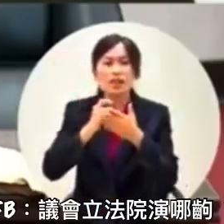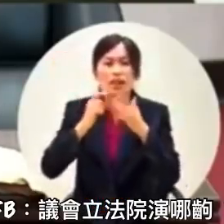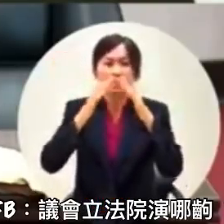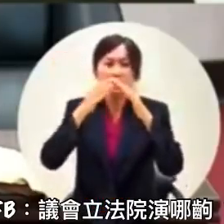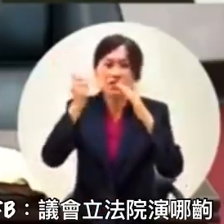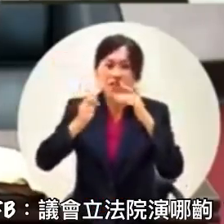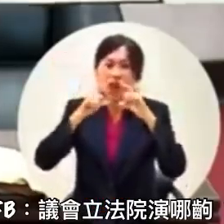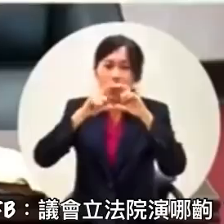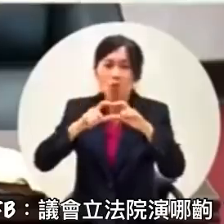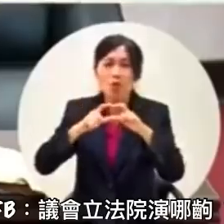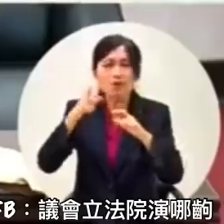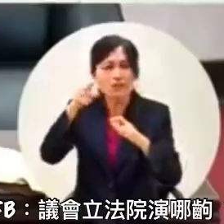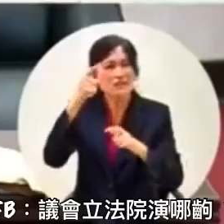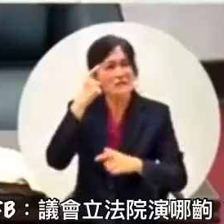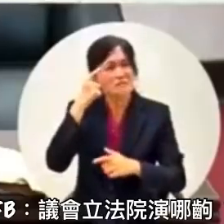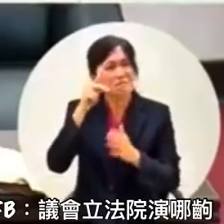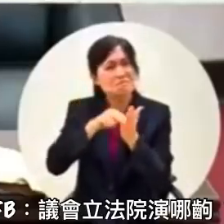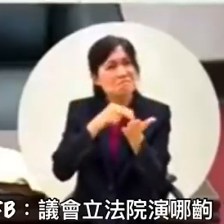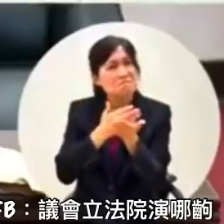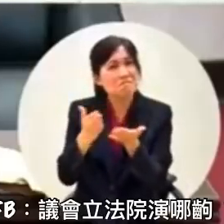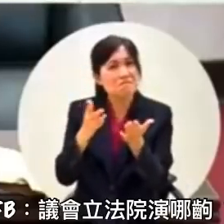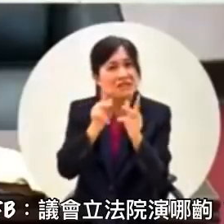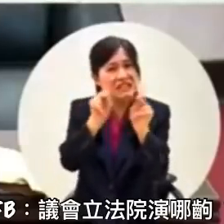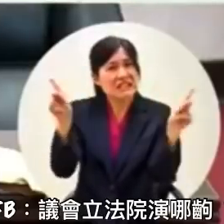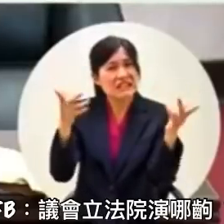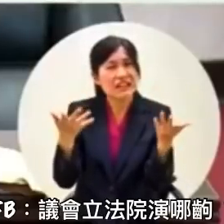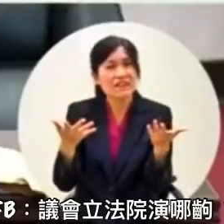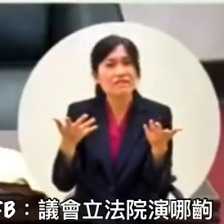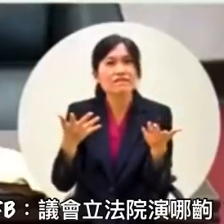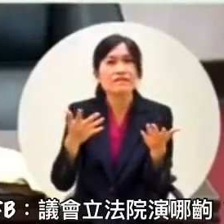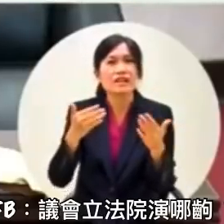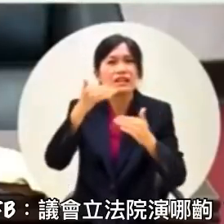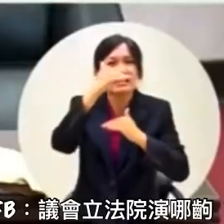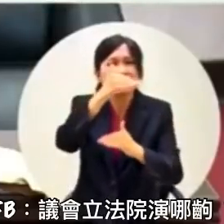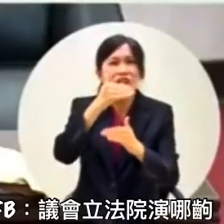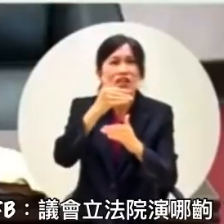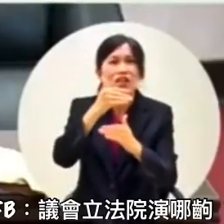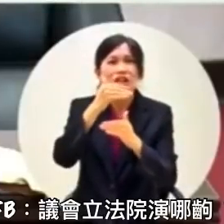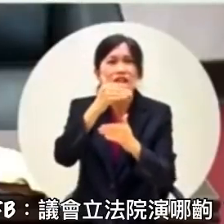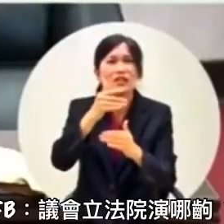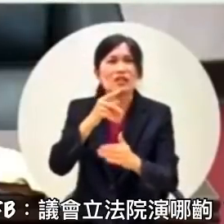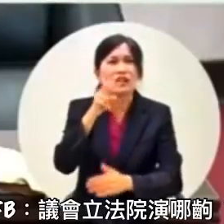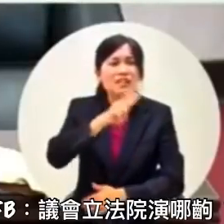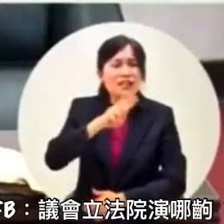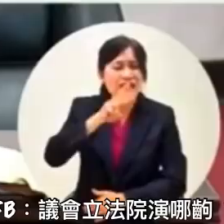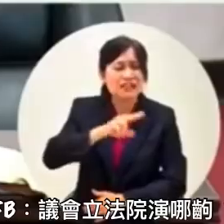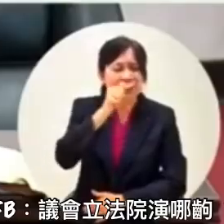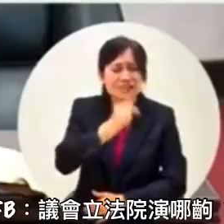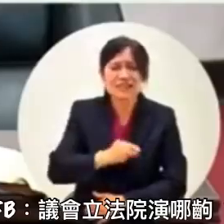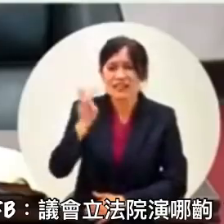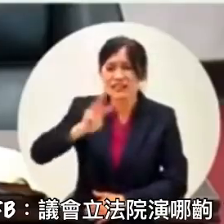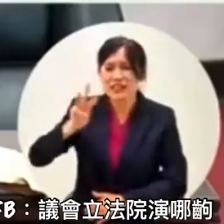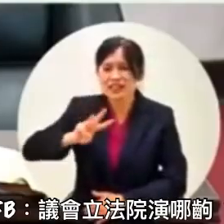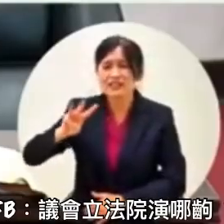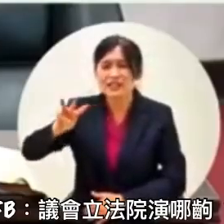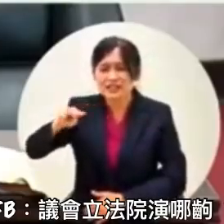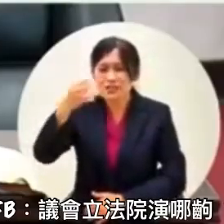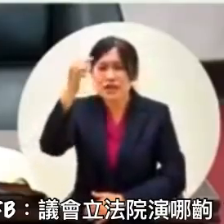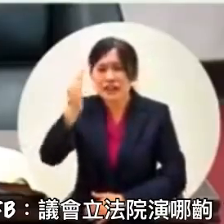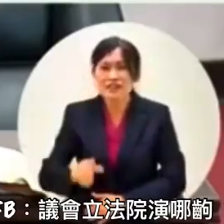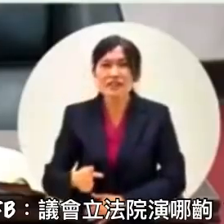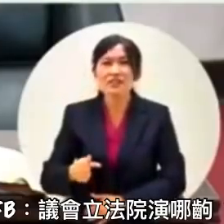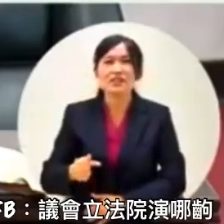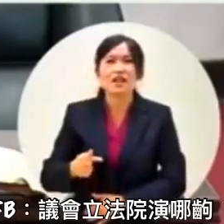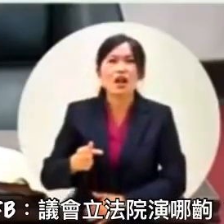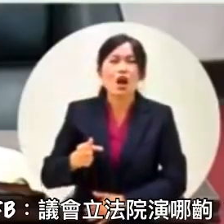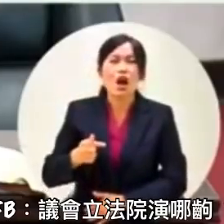决那这些受限非受限债外界不要再炒是2000多亿还3300亿了，就是3300亿了，不管是